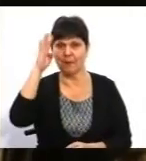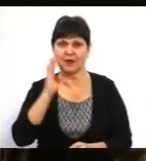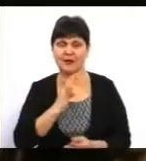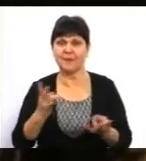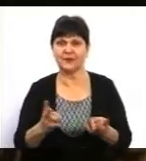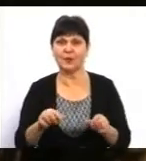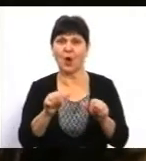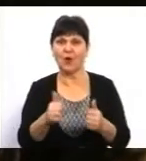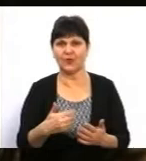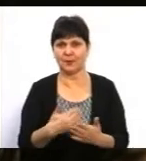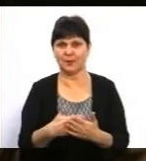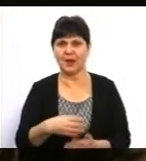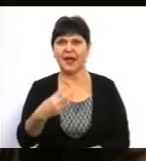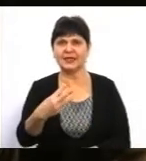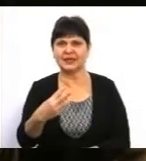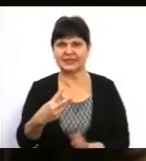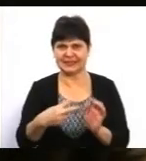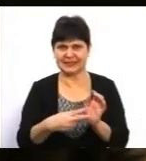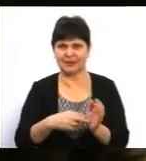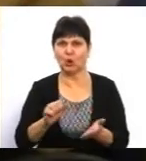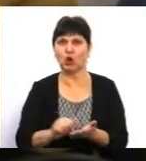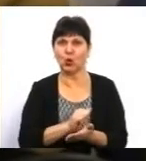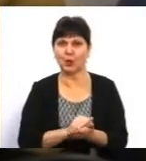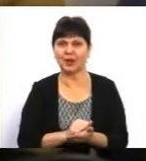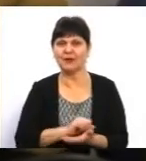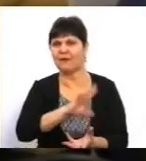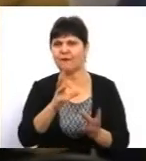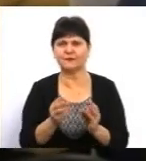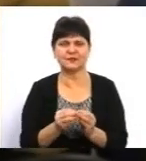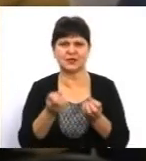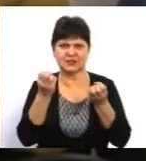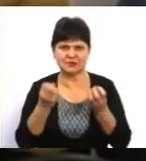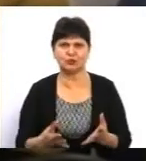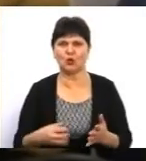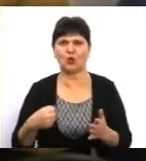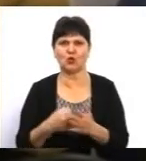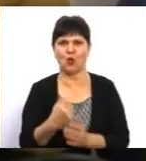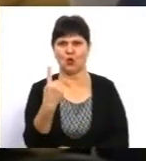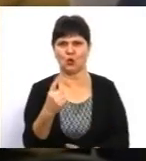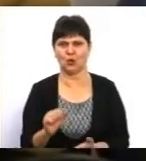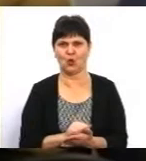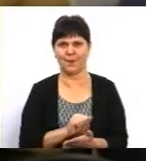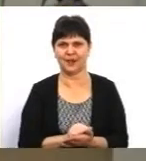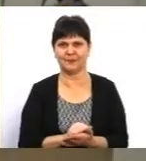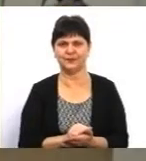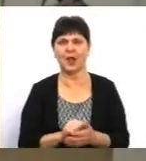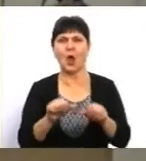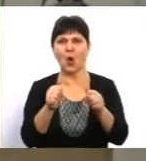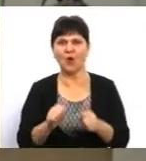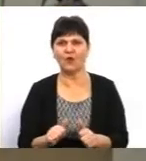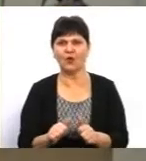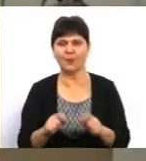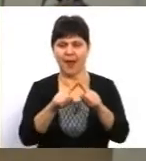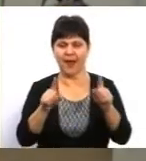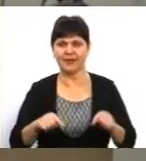оформити близько 37 документів, то все це спрощується до одного документу – оформлення анкети.